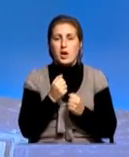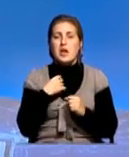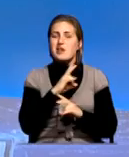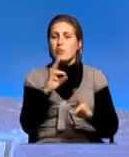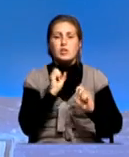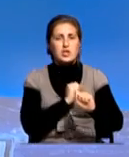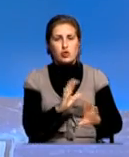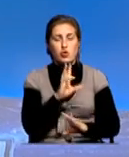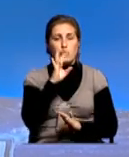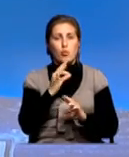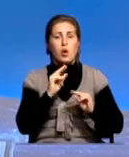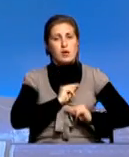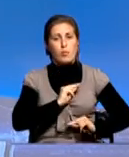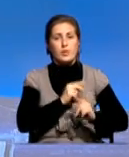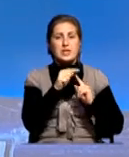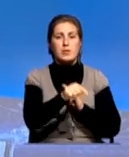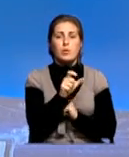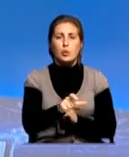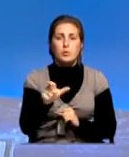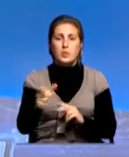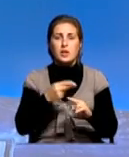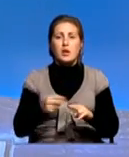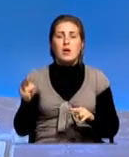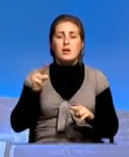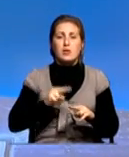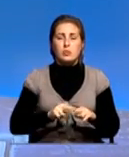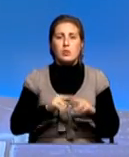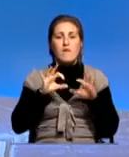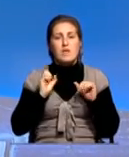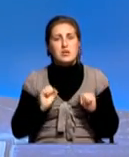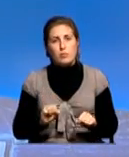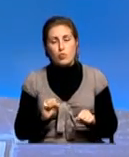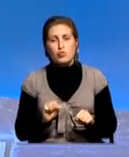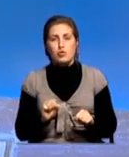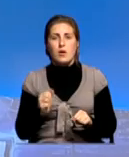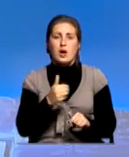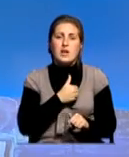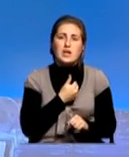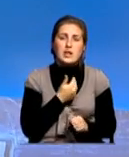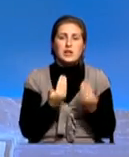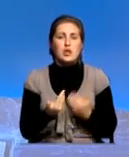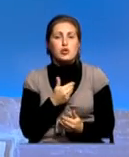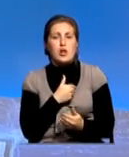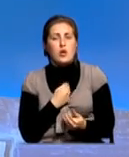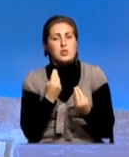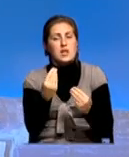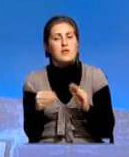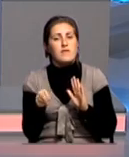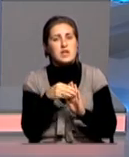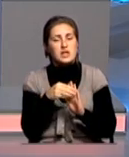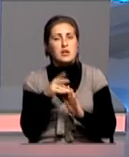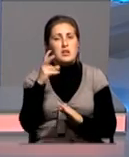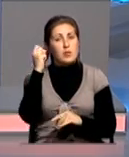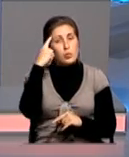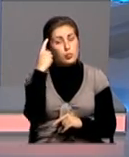Вот работа с теми людьми Да которые возможно там хотят или желают дать взяток вот на на